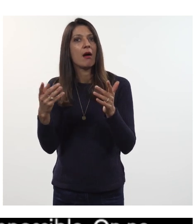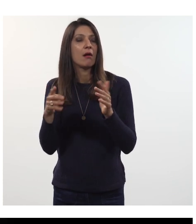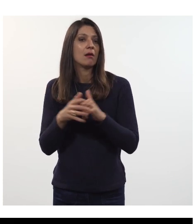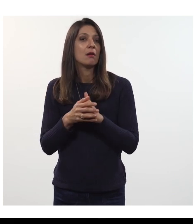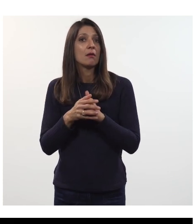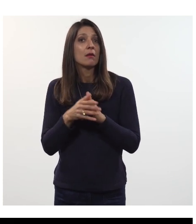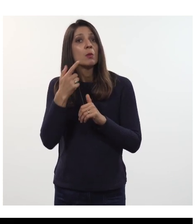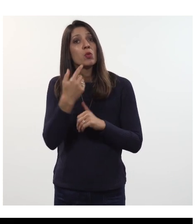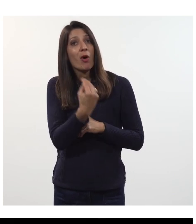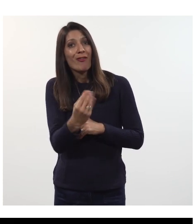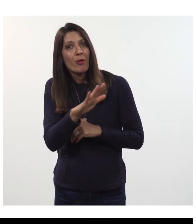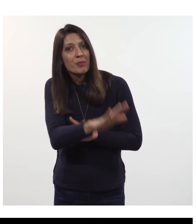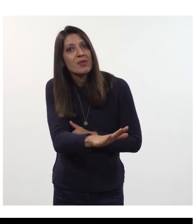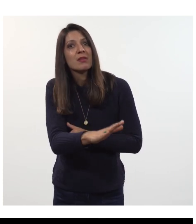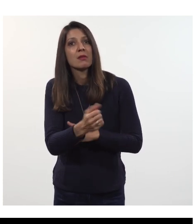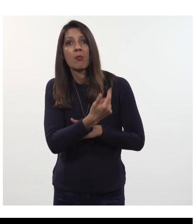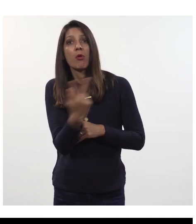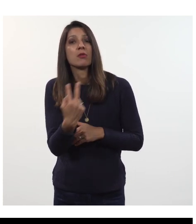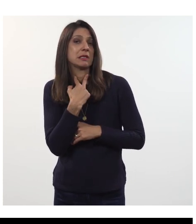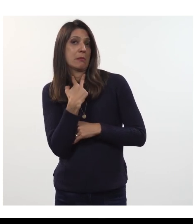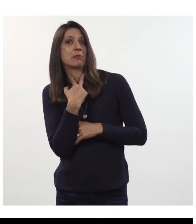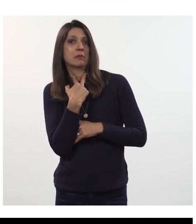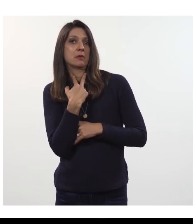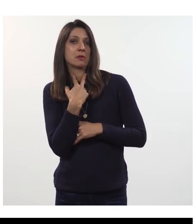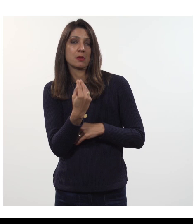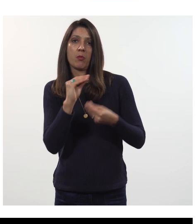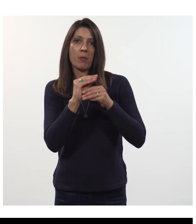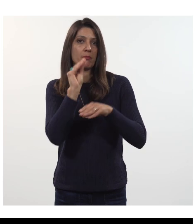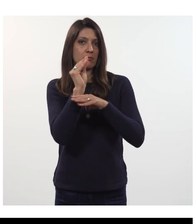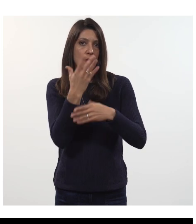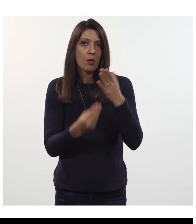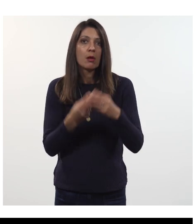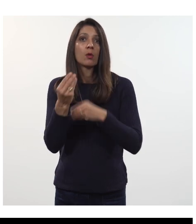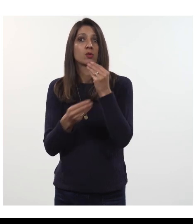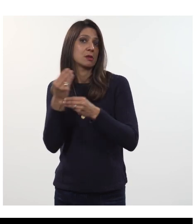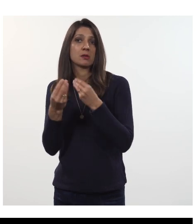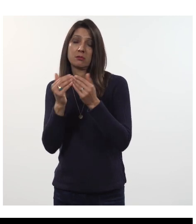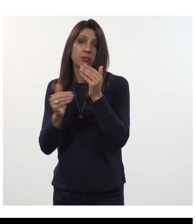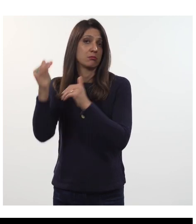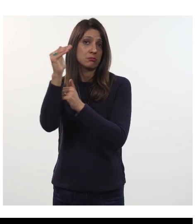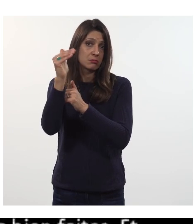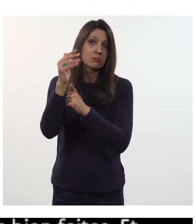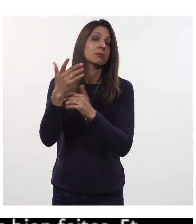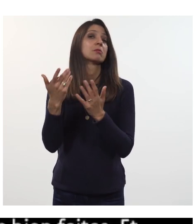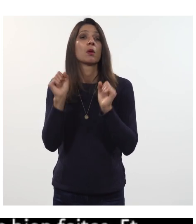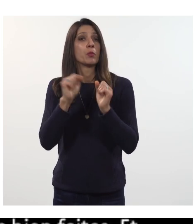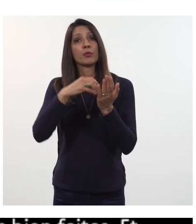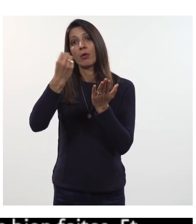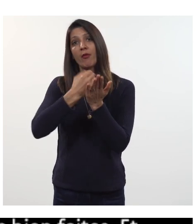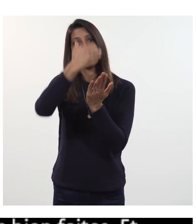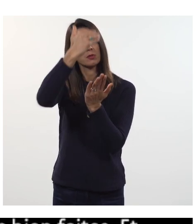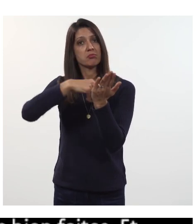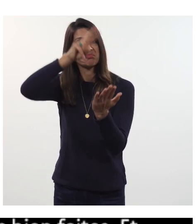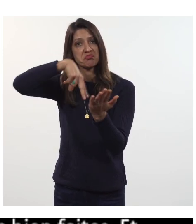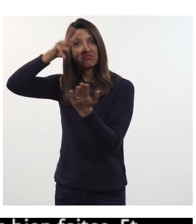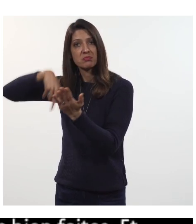chez les enfants, aussi un polyhandicapé de dénutrition, chez l'adulte. Donc, n'hésitez pas à aller les consulter, hein, ça permet